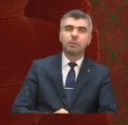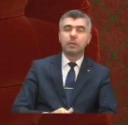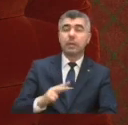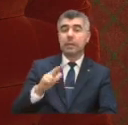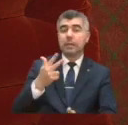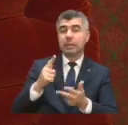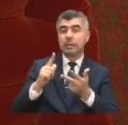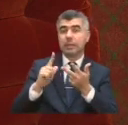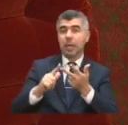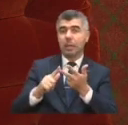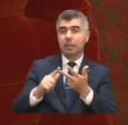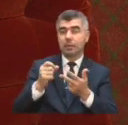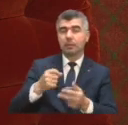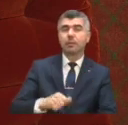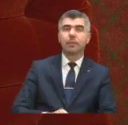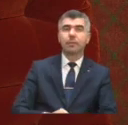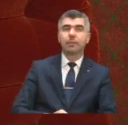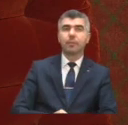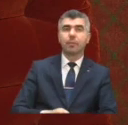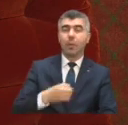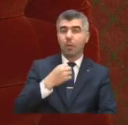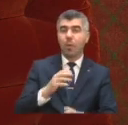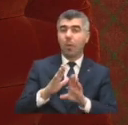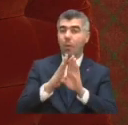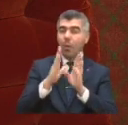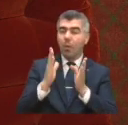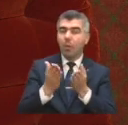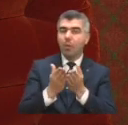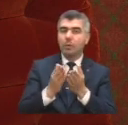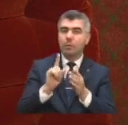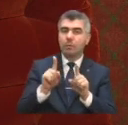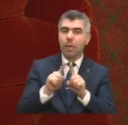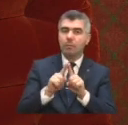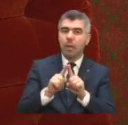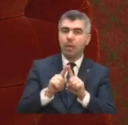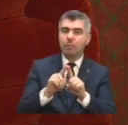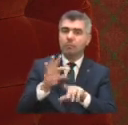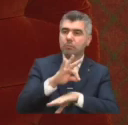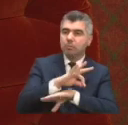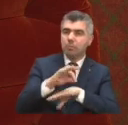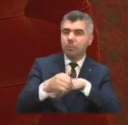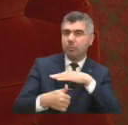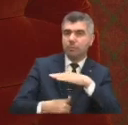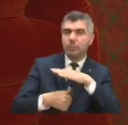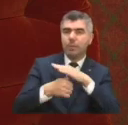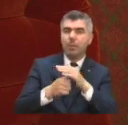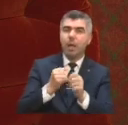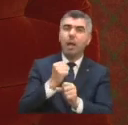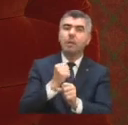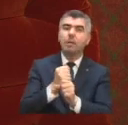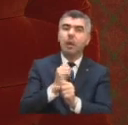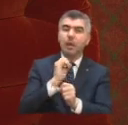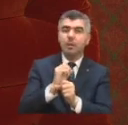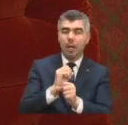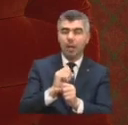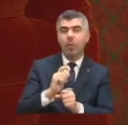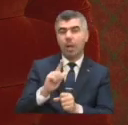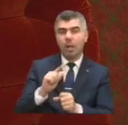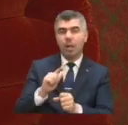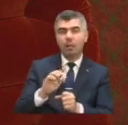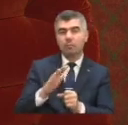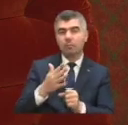بغيت نقول لكم فقط على انه المنظومه ديالنا من خلال الوكاله الوطنيه لانعاش التشغيل اللي تقريبا واحد اكثر